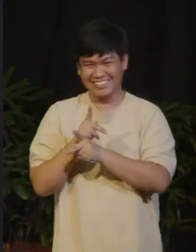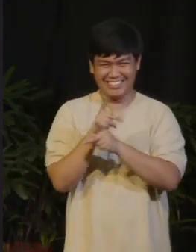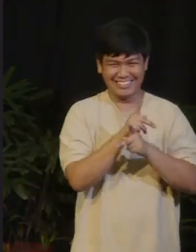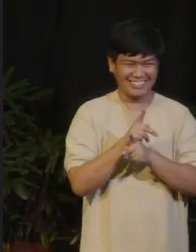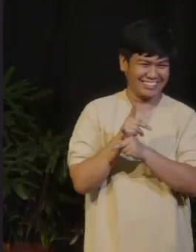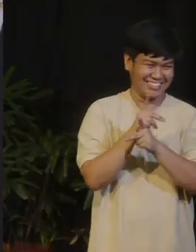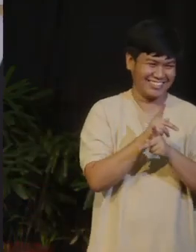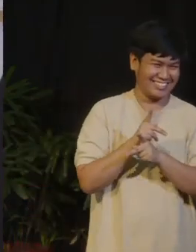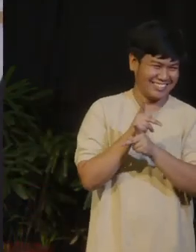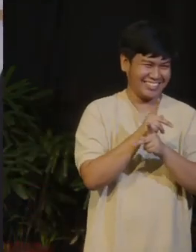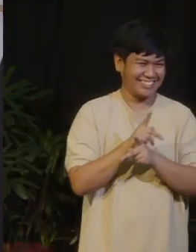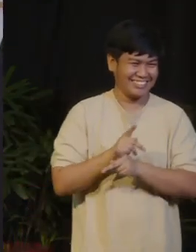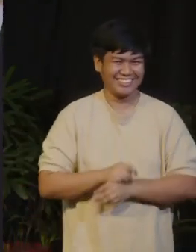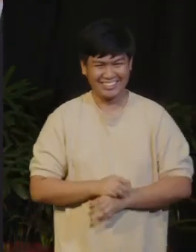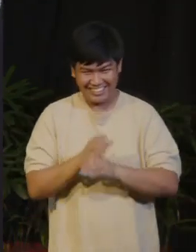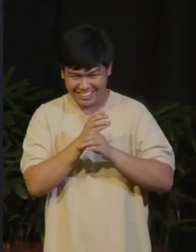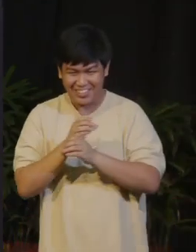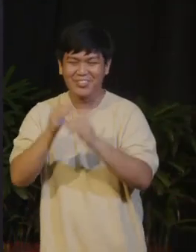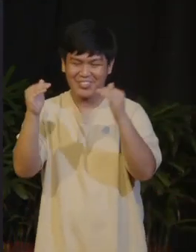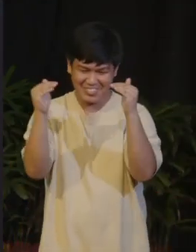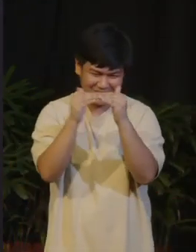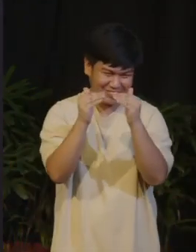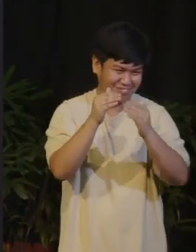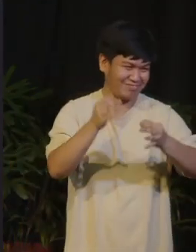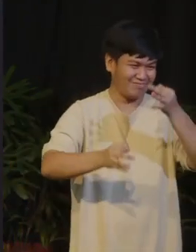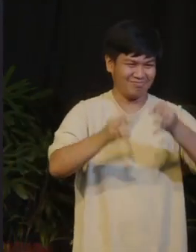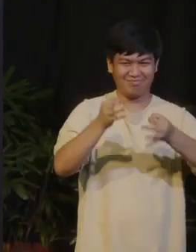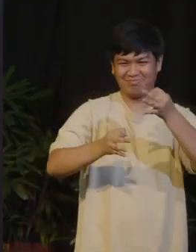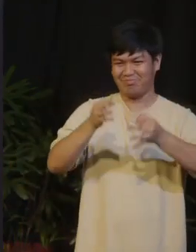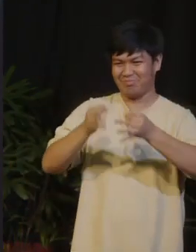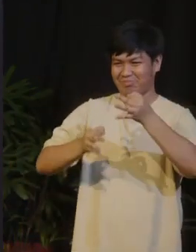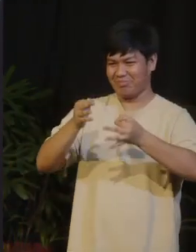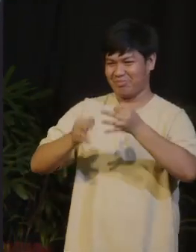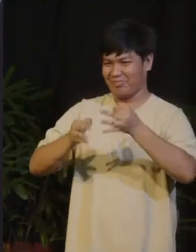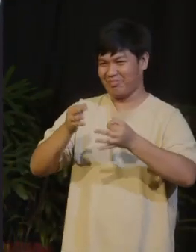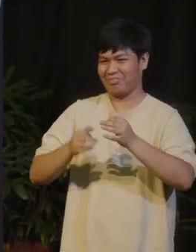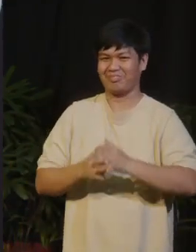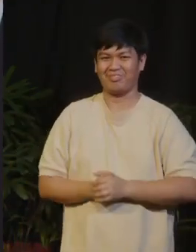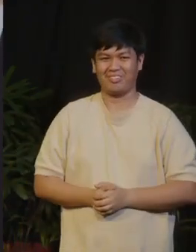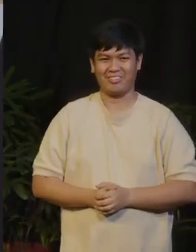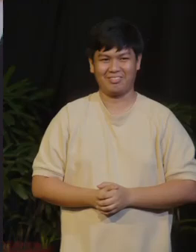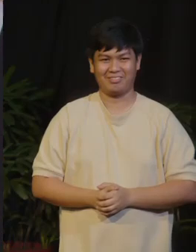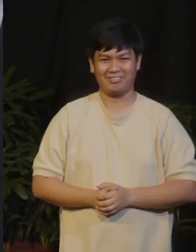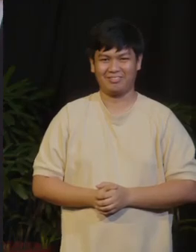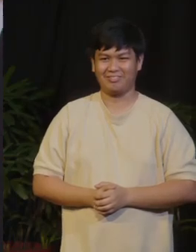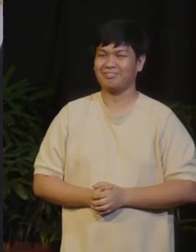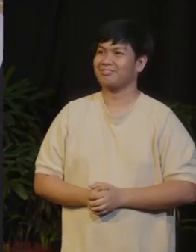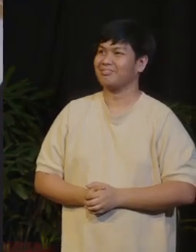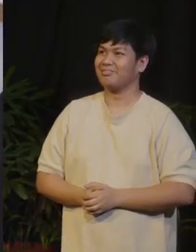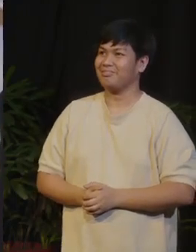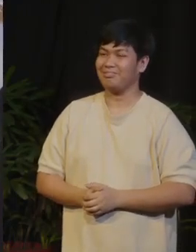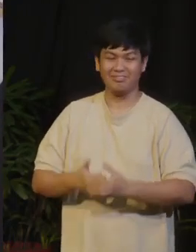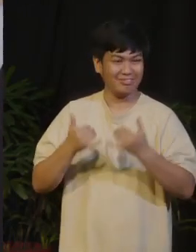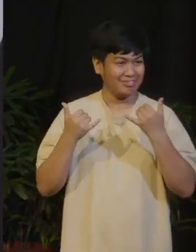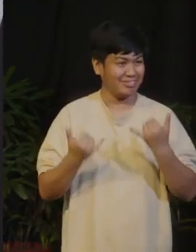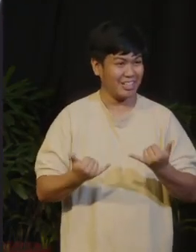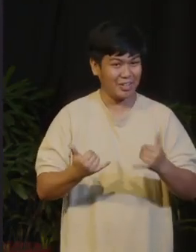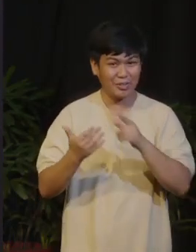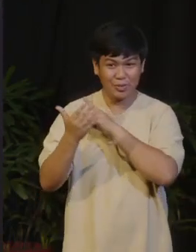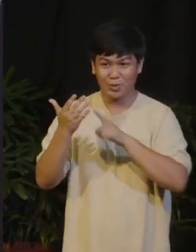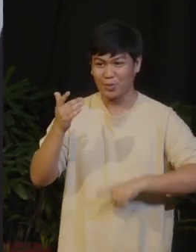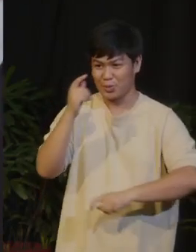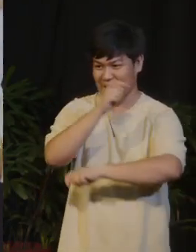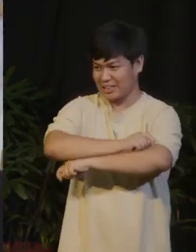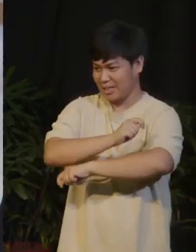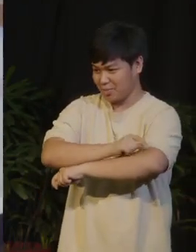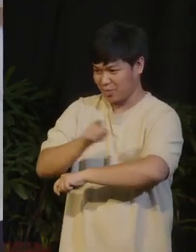tapat tayo sa ating pag-uusga. Mga kapatid, ngayong hapong ito, tayo magdiriwang ng